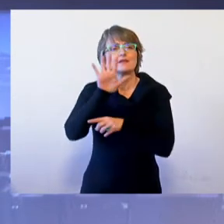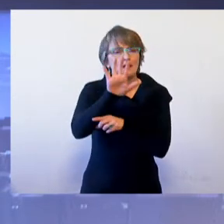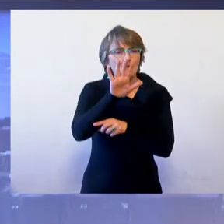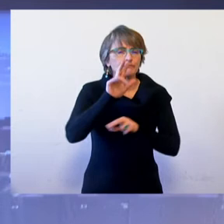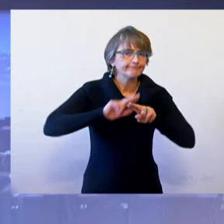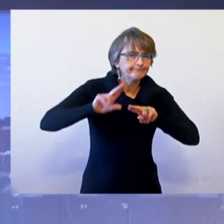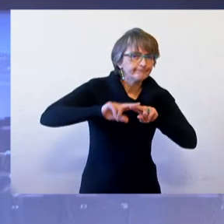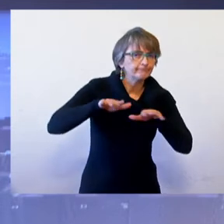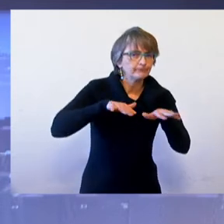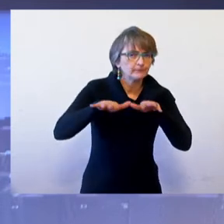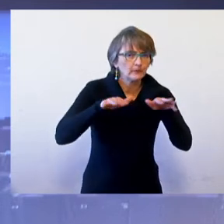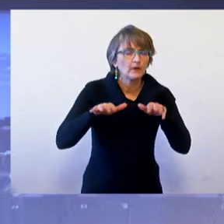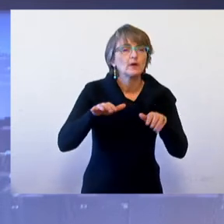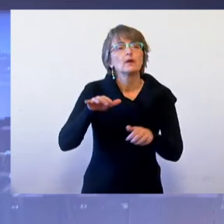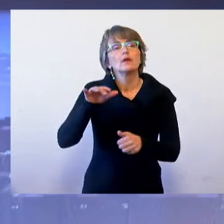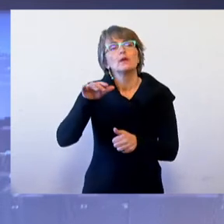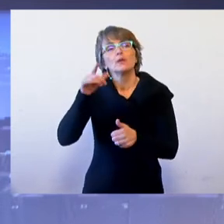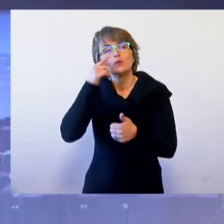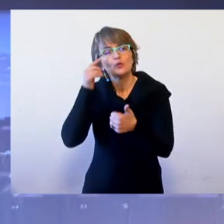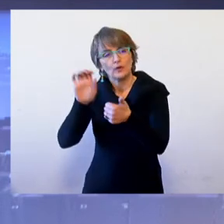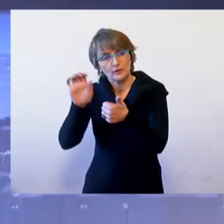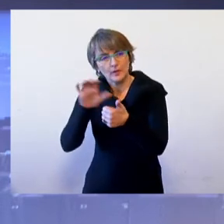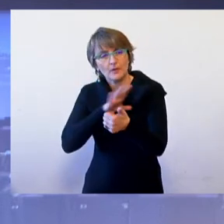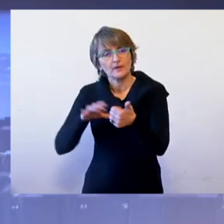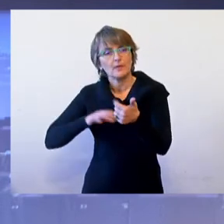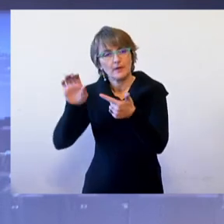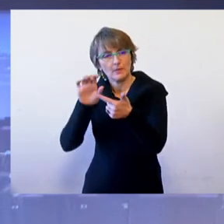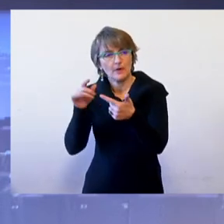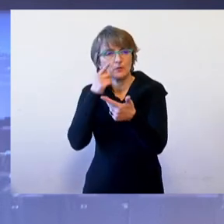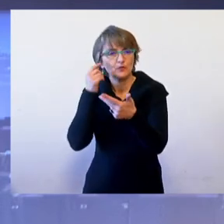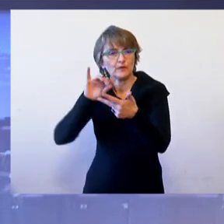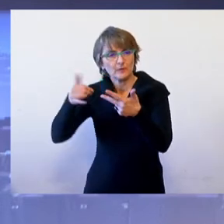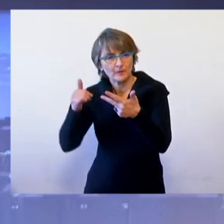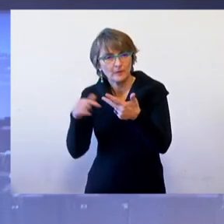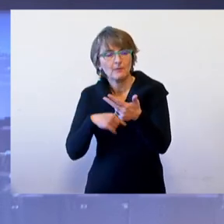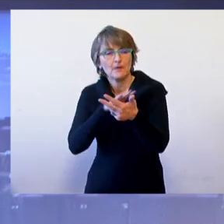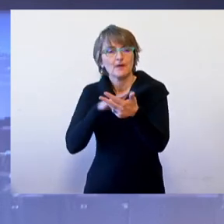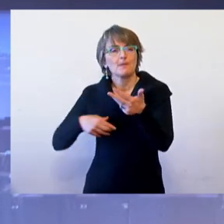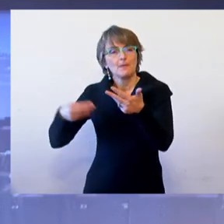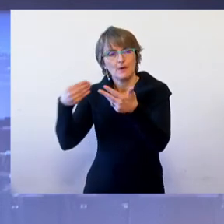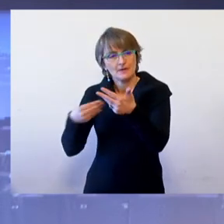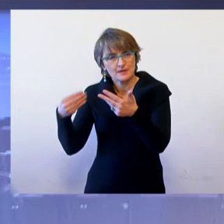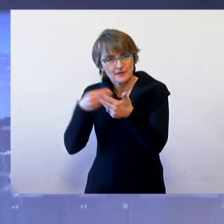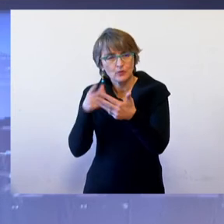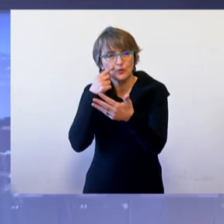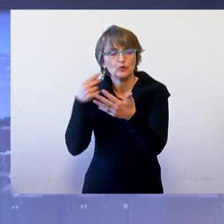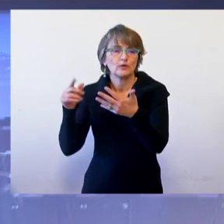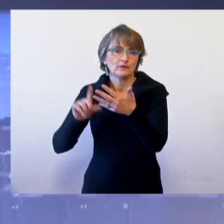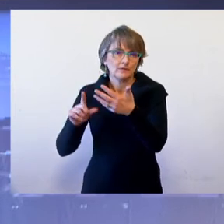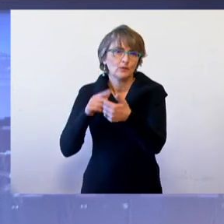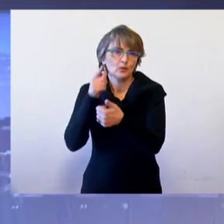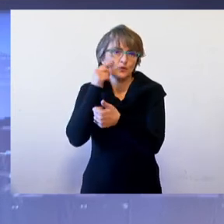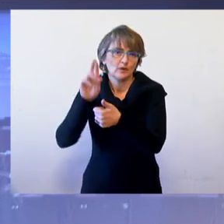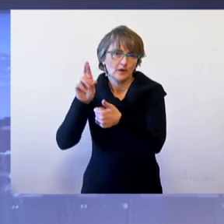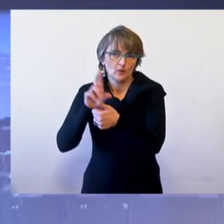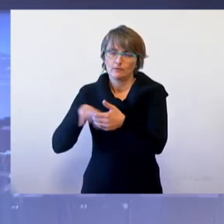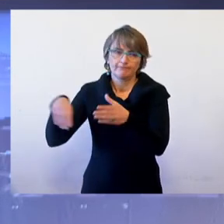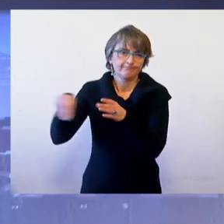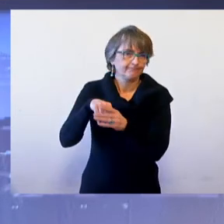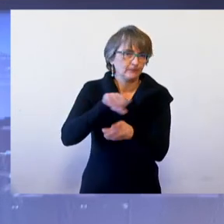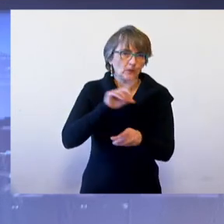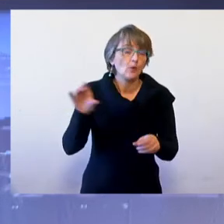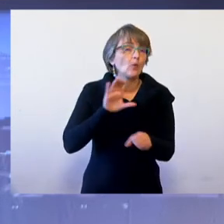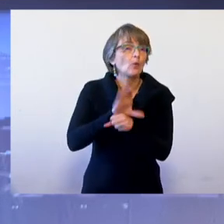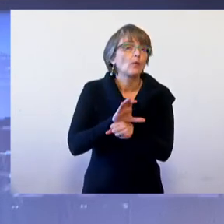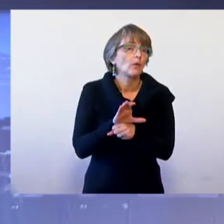au vote, monsieur El Kandoussi, Mme Eman, Mme Jiménez, Mme Mention, Mme Massard, Monsieur Nison et Monsieur Reynaud. Qui